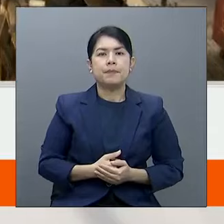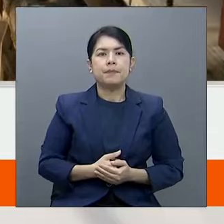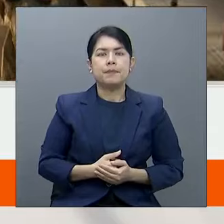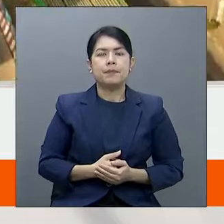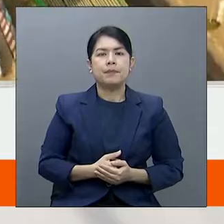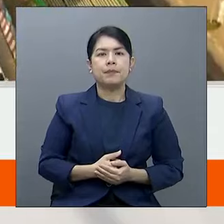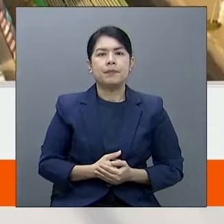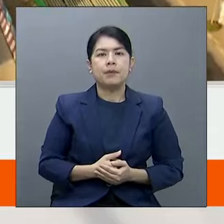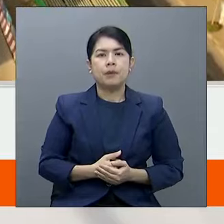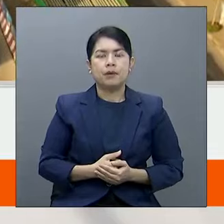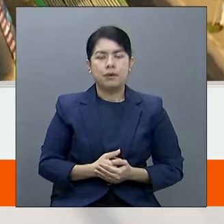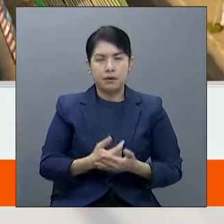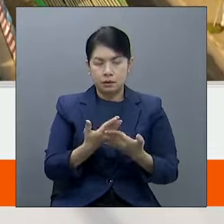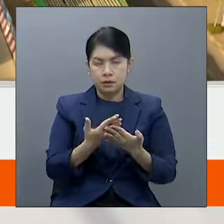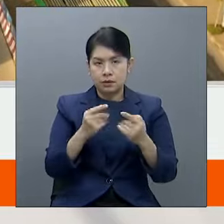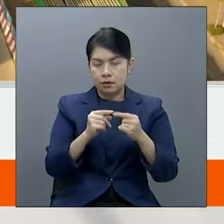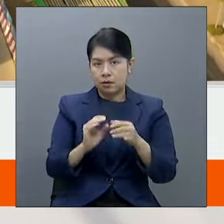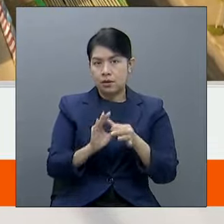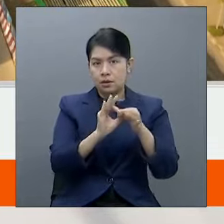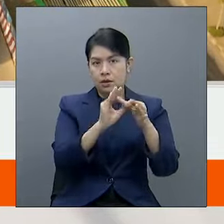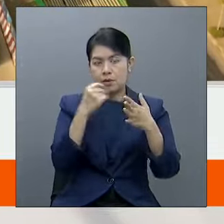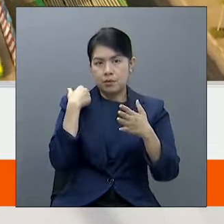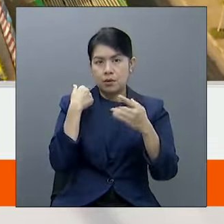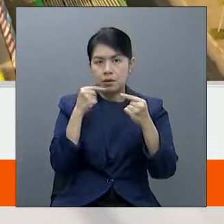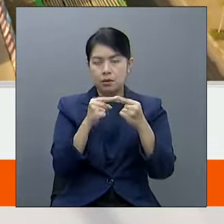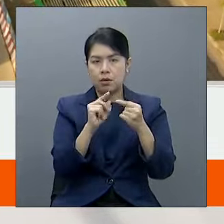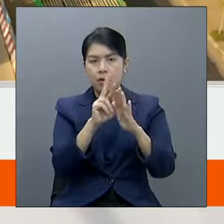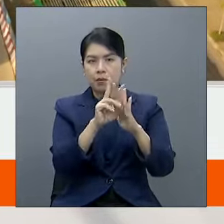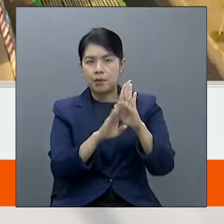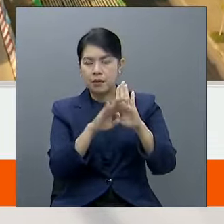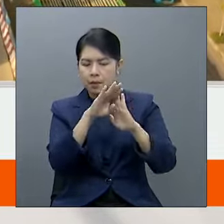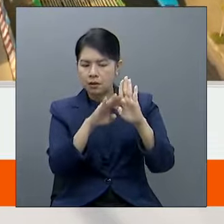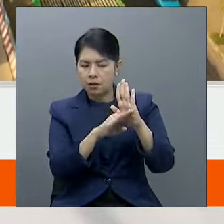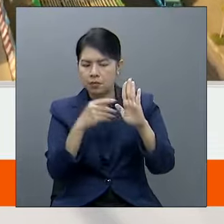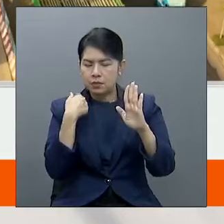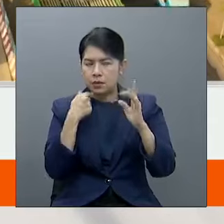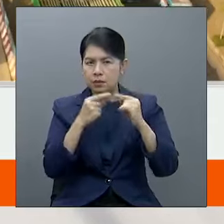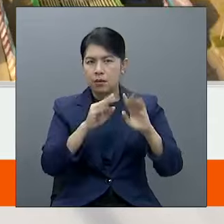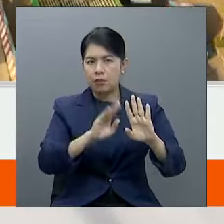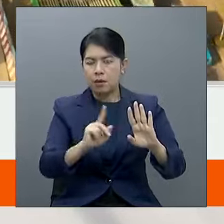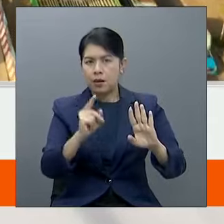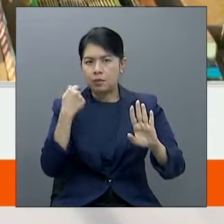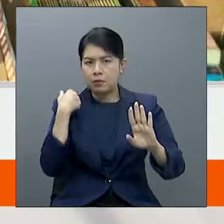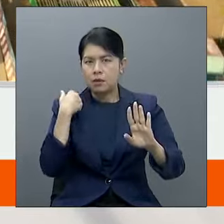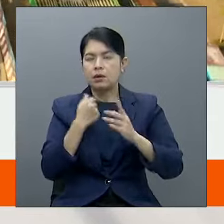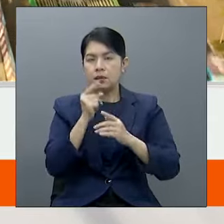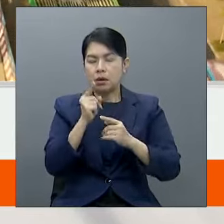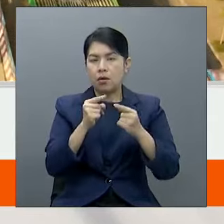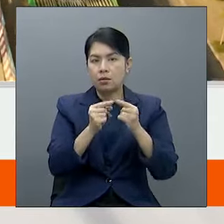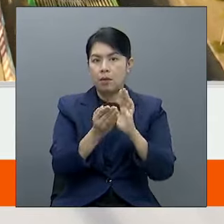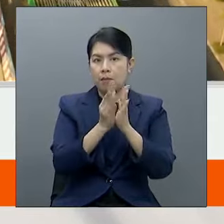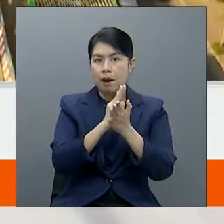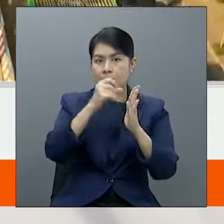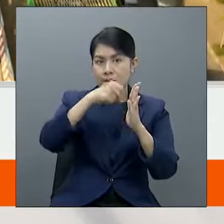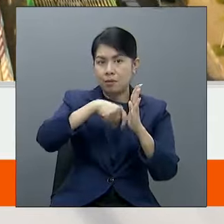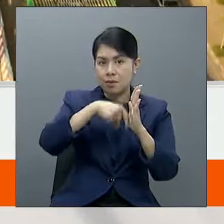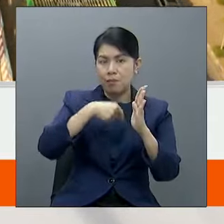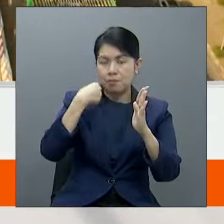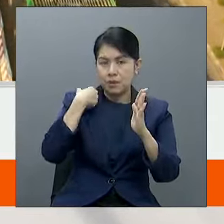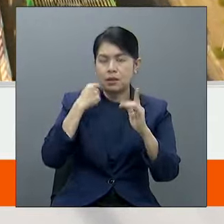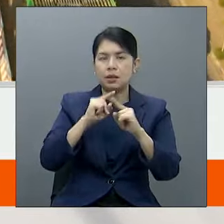ามันก็ขึ้นอยู่กับว่าเงื่อนไขการทำว่าเสร็จนี่คืออะไร ค ือเสร็จด้านบนทั้งหมดแล้วก็ข้างล่างต้องปรับปรุงด้วยไหมหรือยังไงนะ